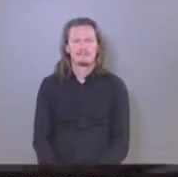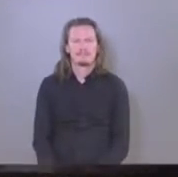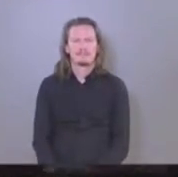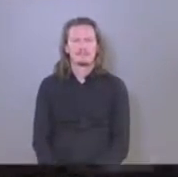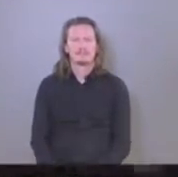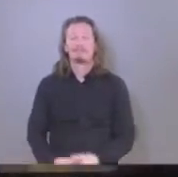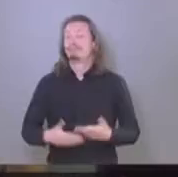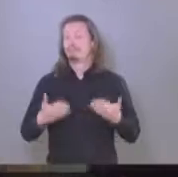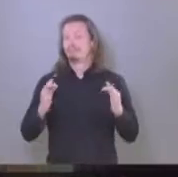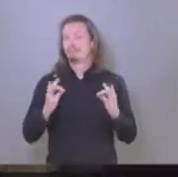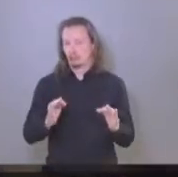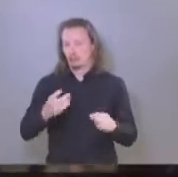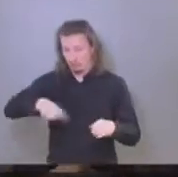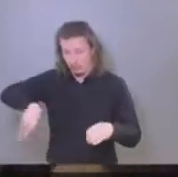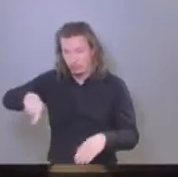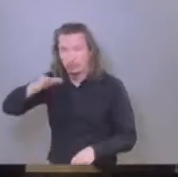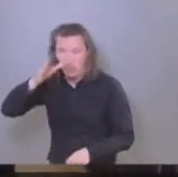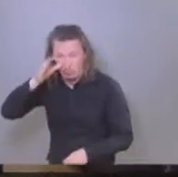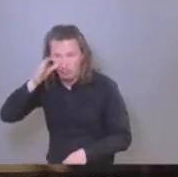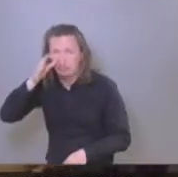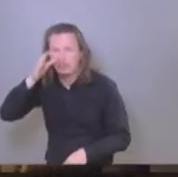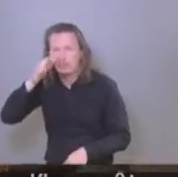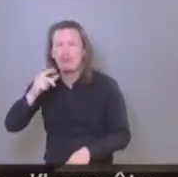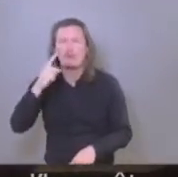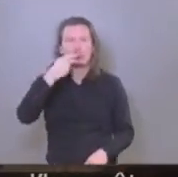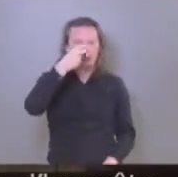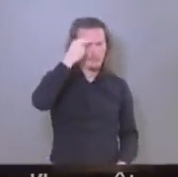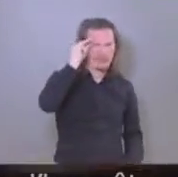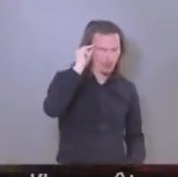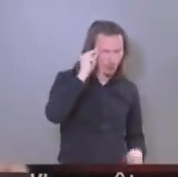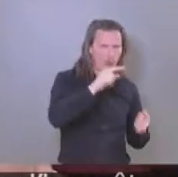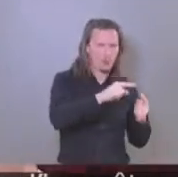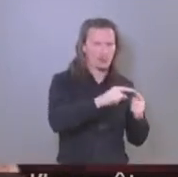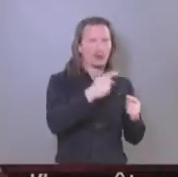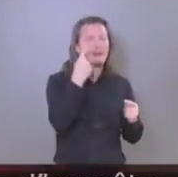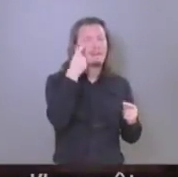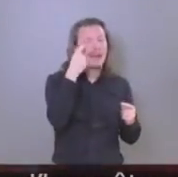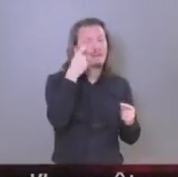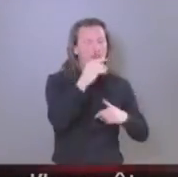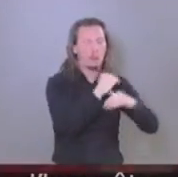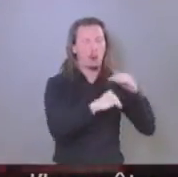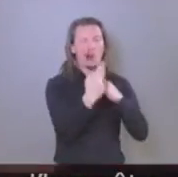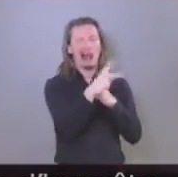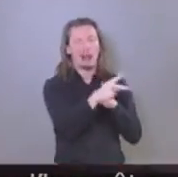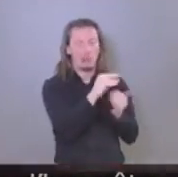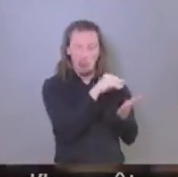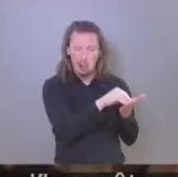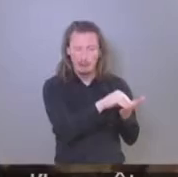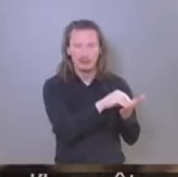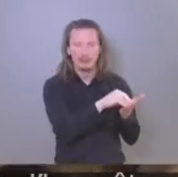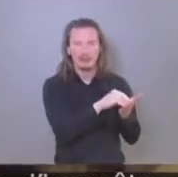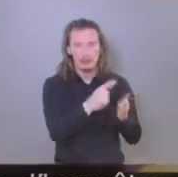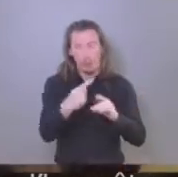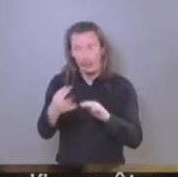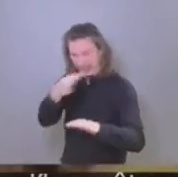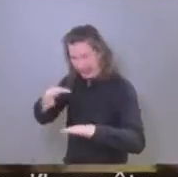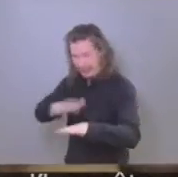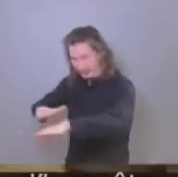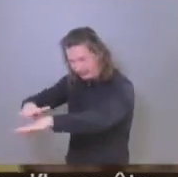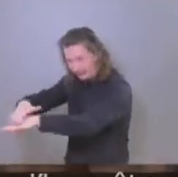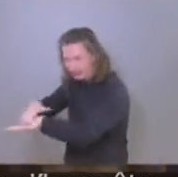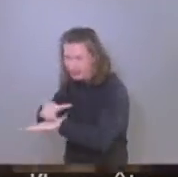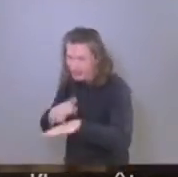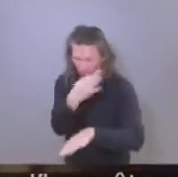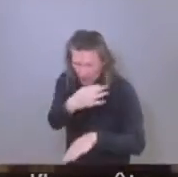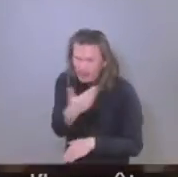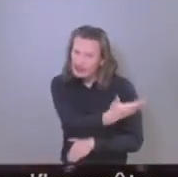Eh bien, écoutez-moi, M. Fillon a prévu dans un coin de son programme, répétez-le aux gens qui sont autour de